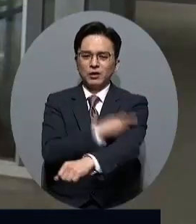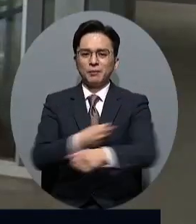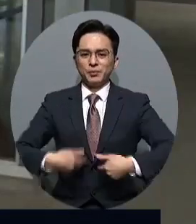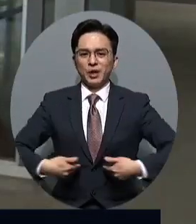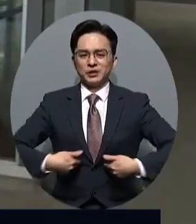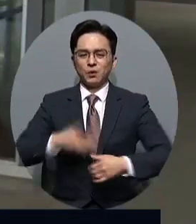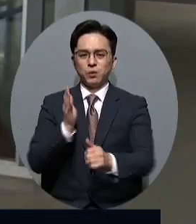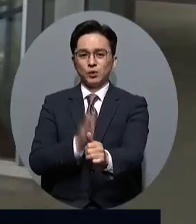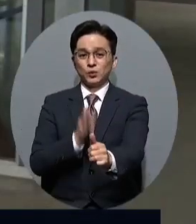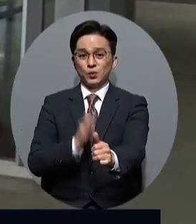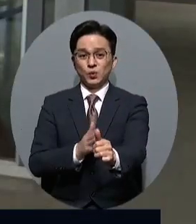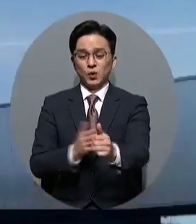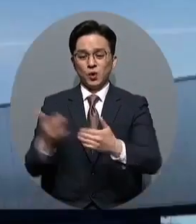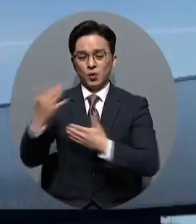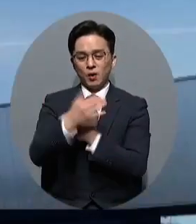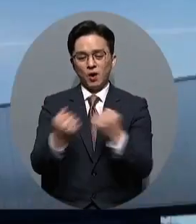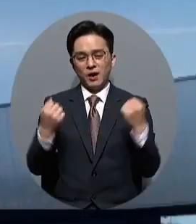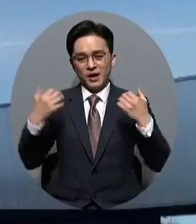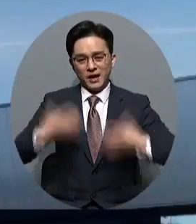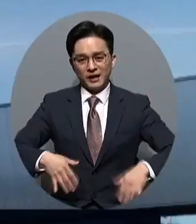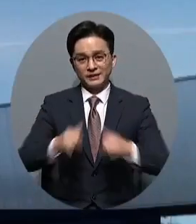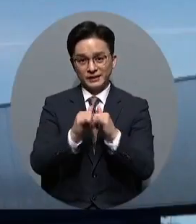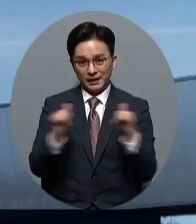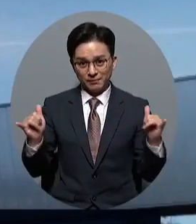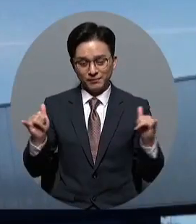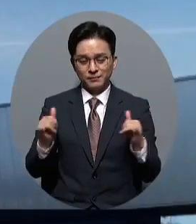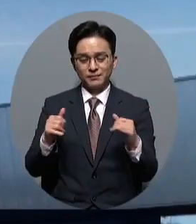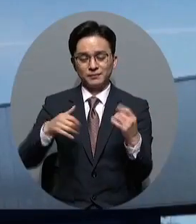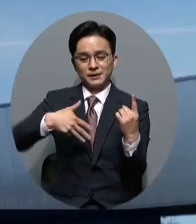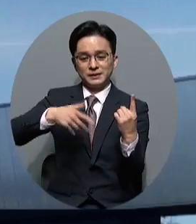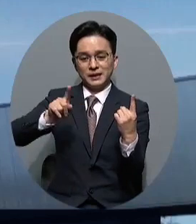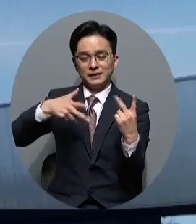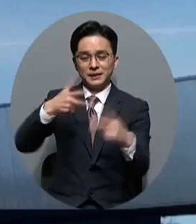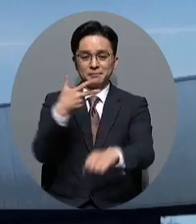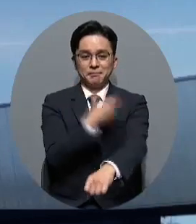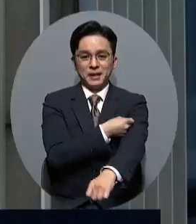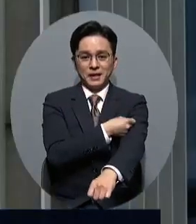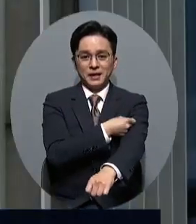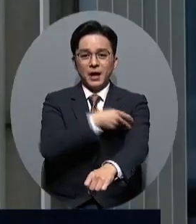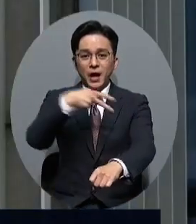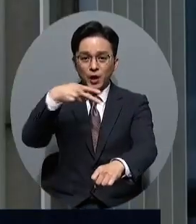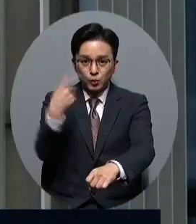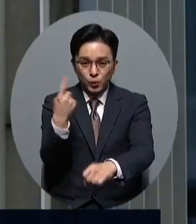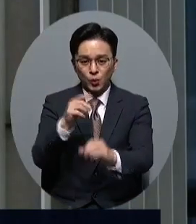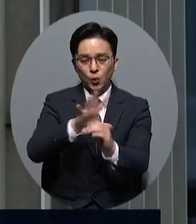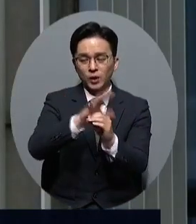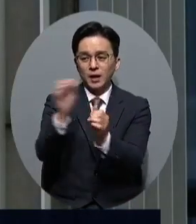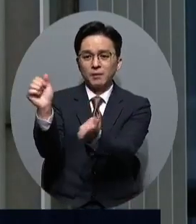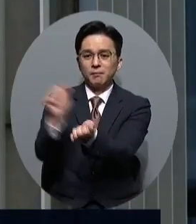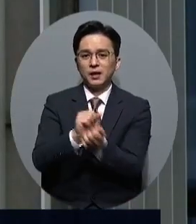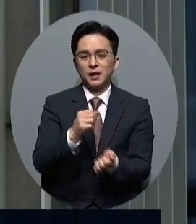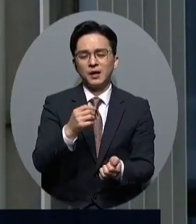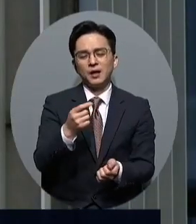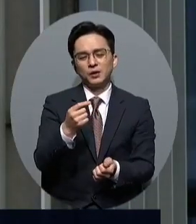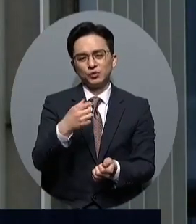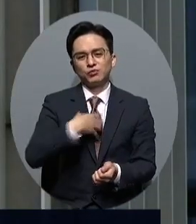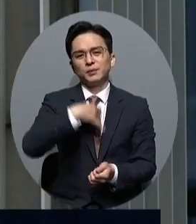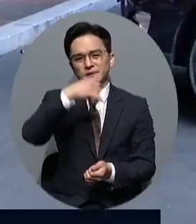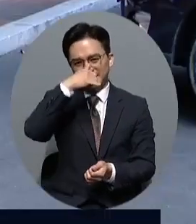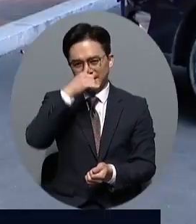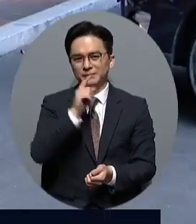면역력이 약한 사람들은 기본적인 백신 접종으로는 코로나19에 적절하게 대응할 가능성이 낮다는 게